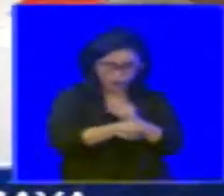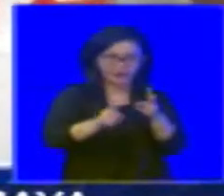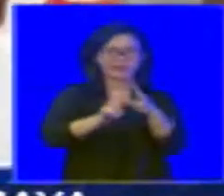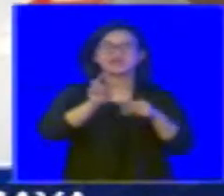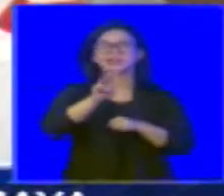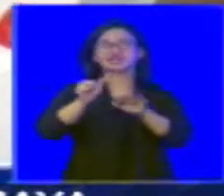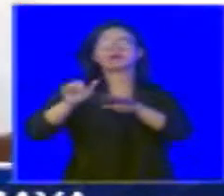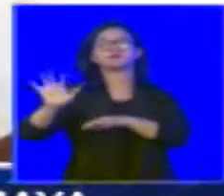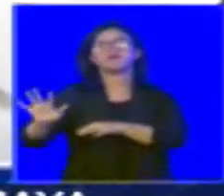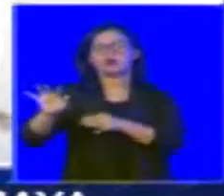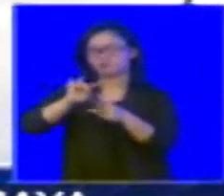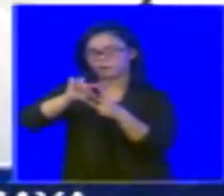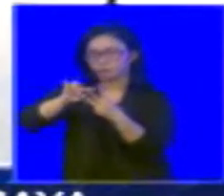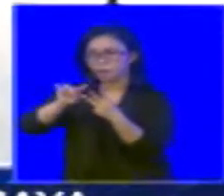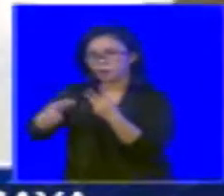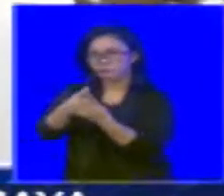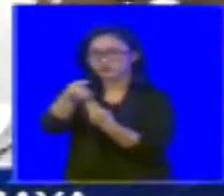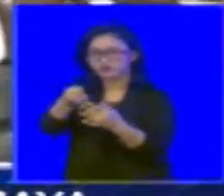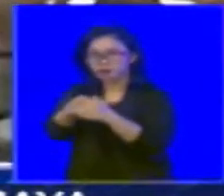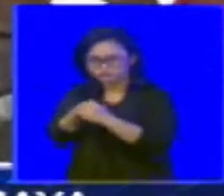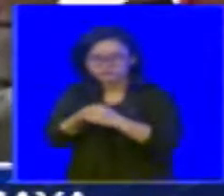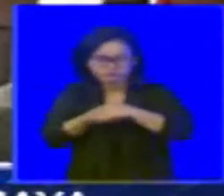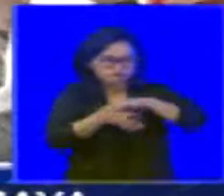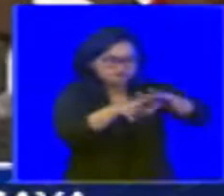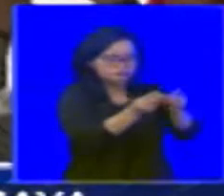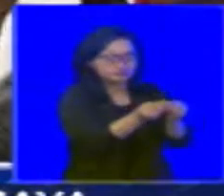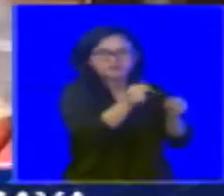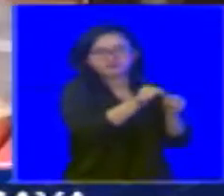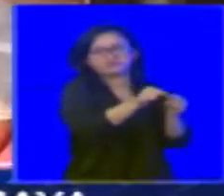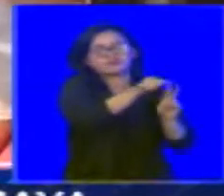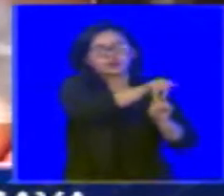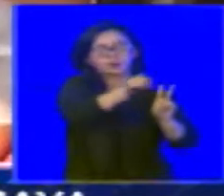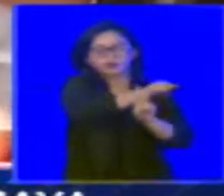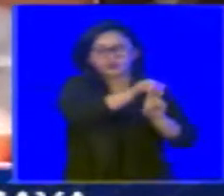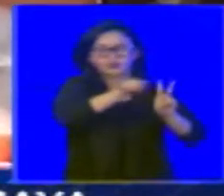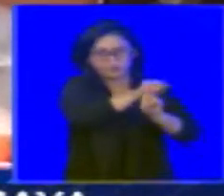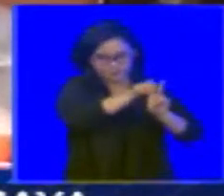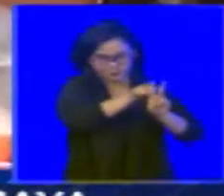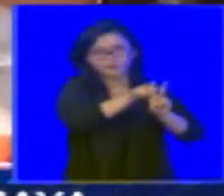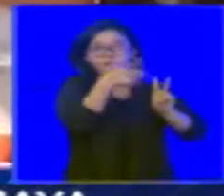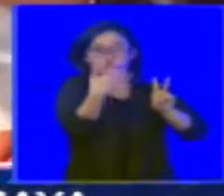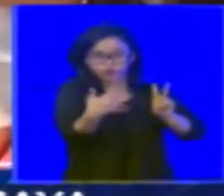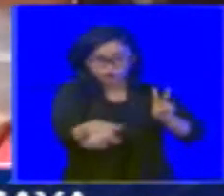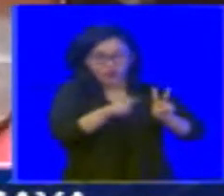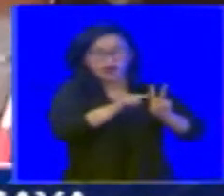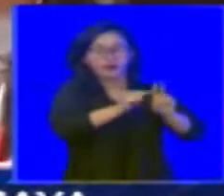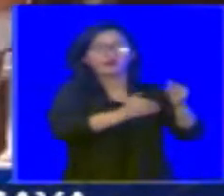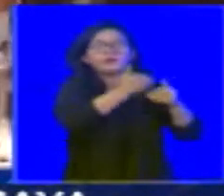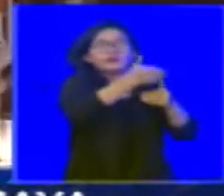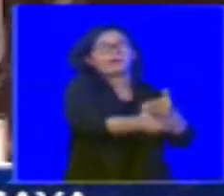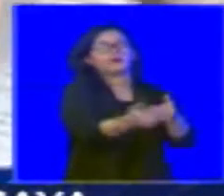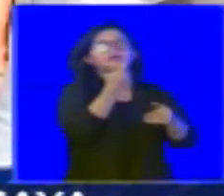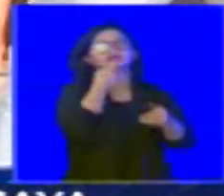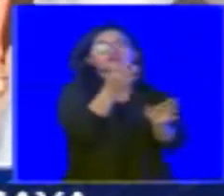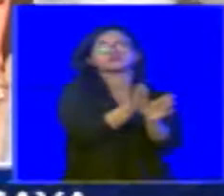365. Jadi kita kuatkan seluruh di unsur-unsur persangkaan pasalnya. Nanti akan kita coba